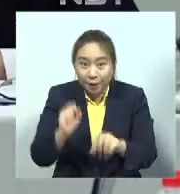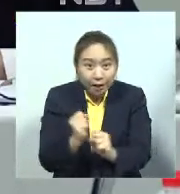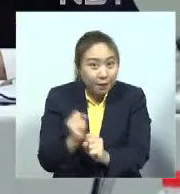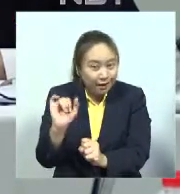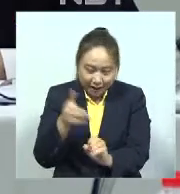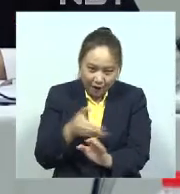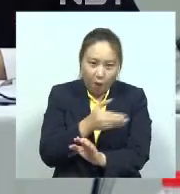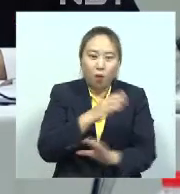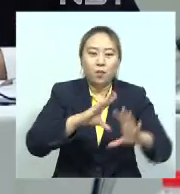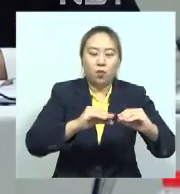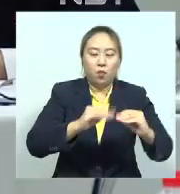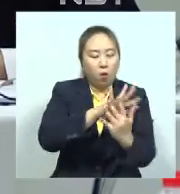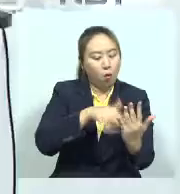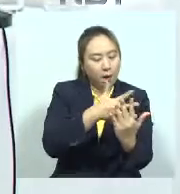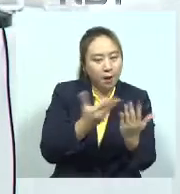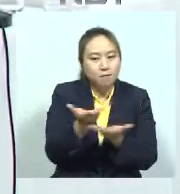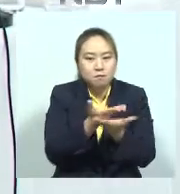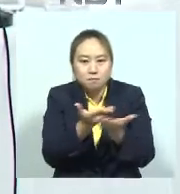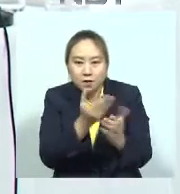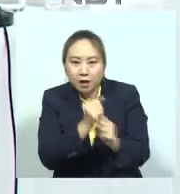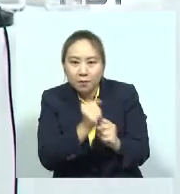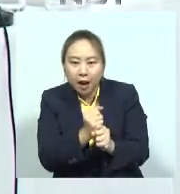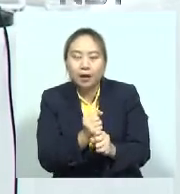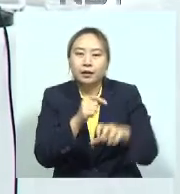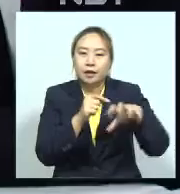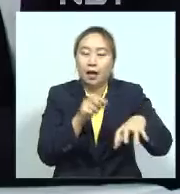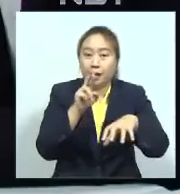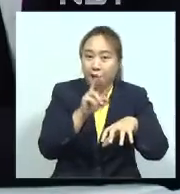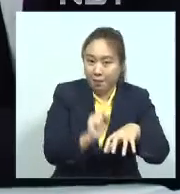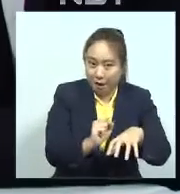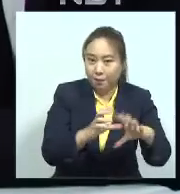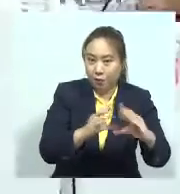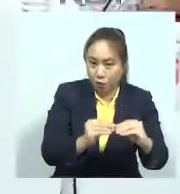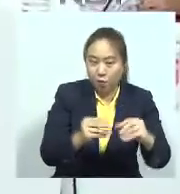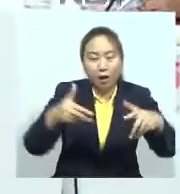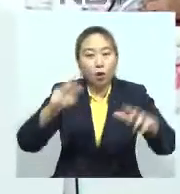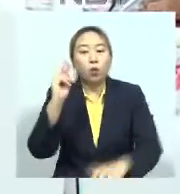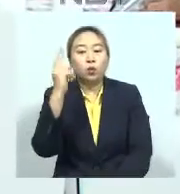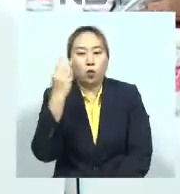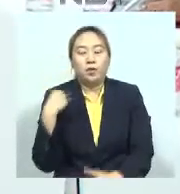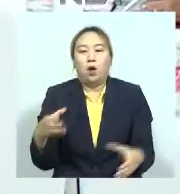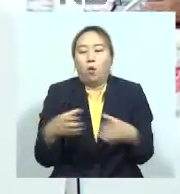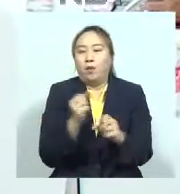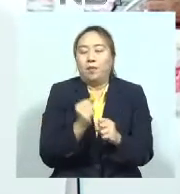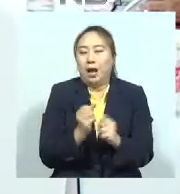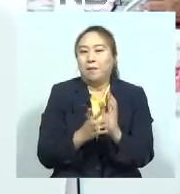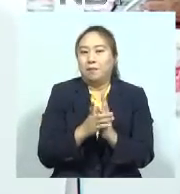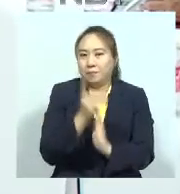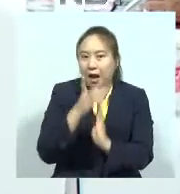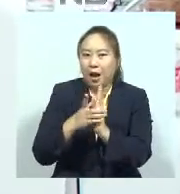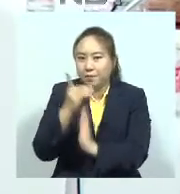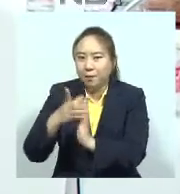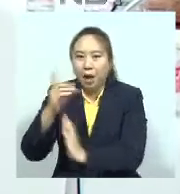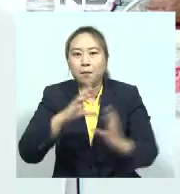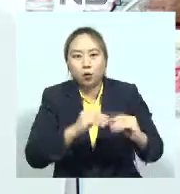หารือวางกรอบการทำงานร่วมทั้งในสภาแล้วก็นอกสภาด้วยโดยตั้งคณะทำงานร่วมประชุมทุกสัปดาห์เลยครับ